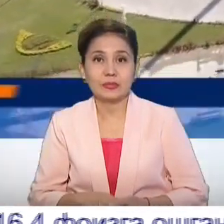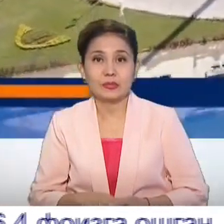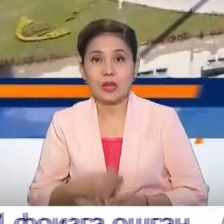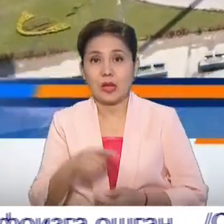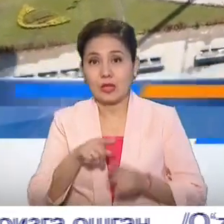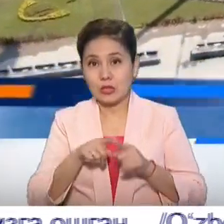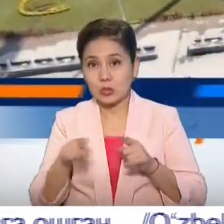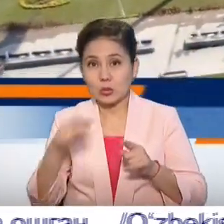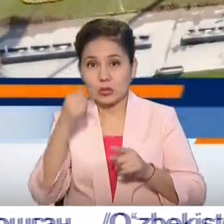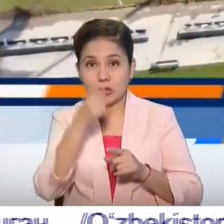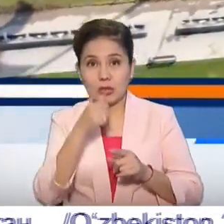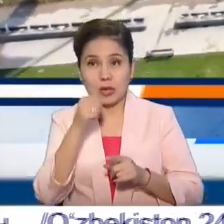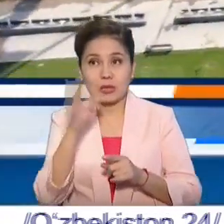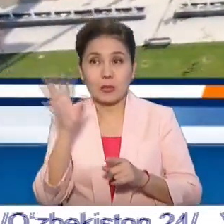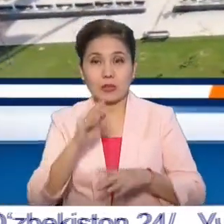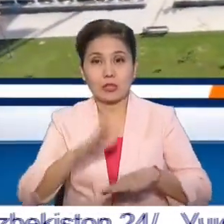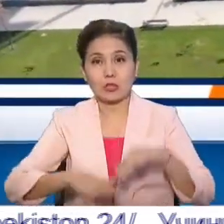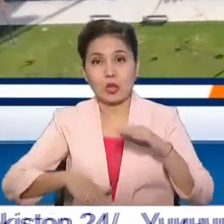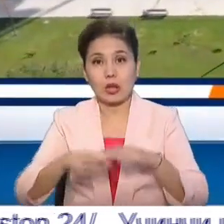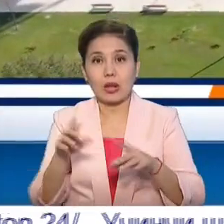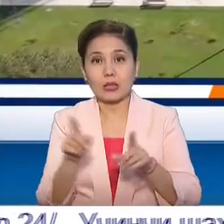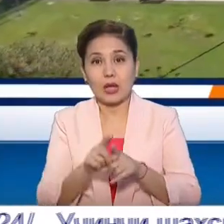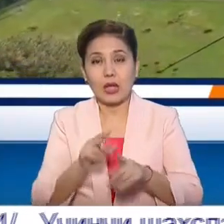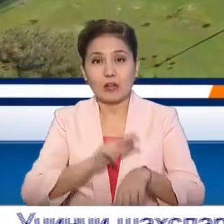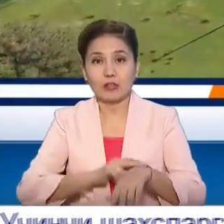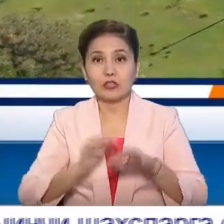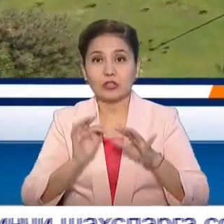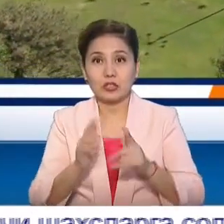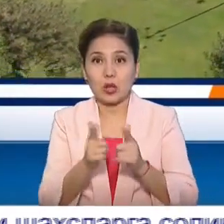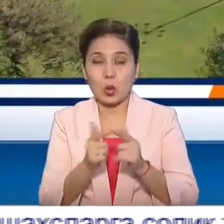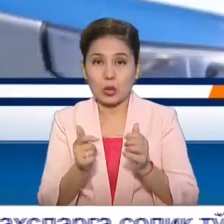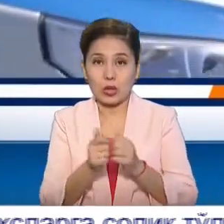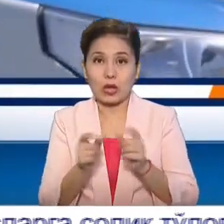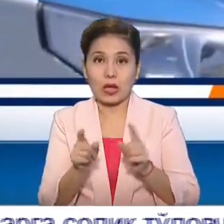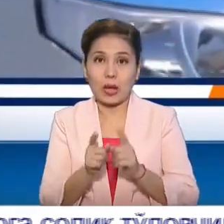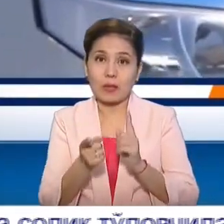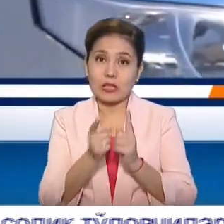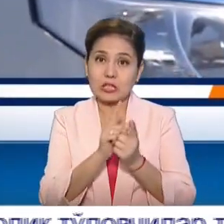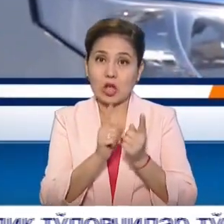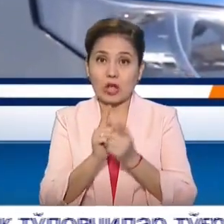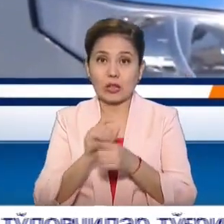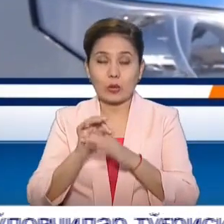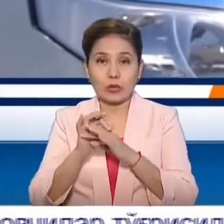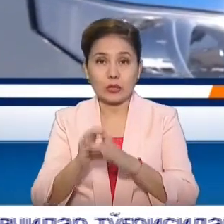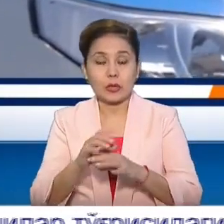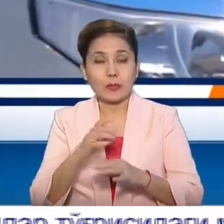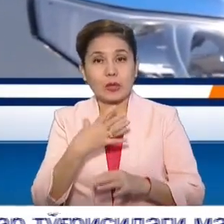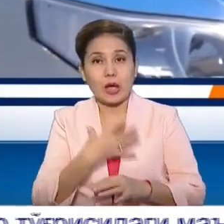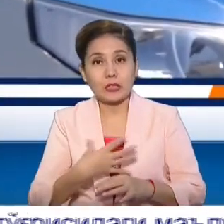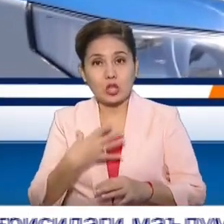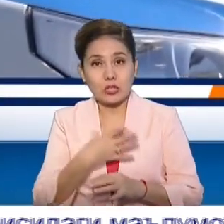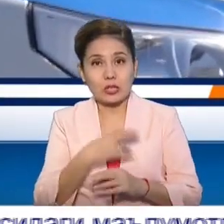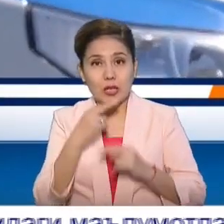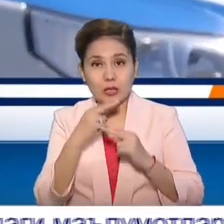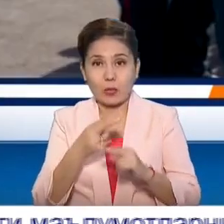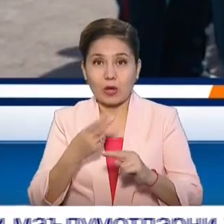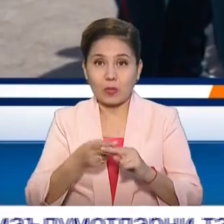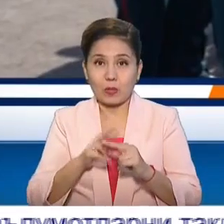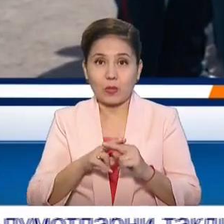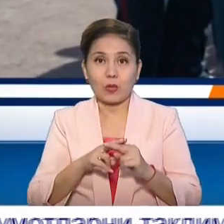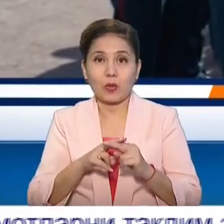So'nggi yillarda barcha sohalarda bo'lgani kabi ichki ishlar organlarida ham tub islohotlar o'tkazildi. Asosiy e'tibor bevosita quyi